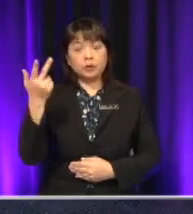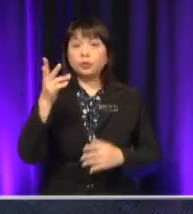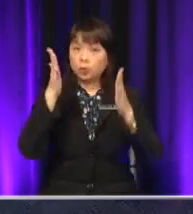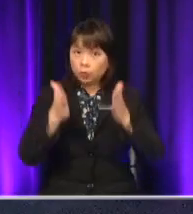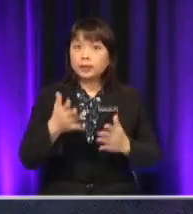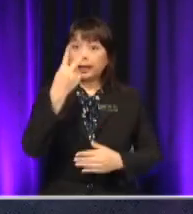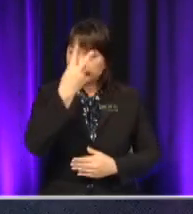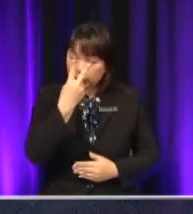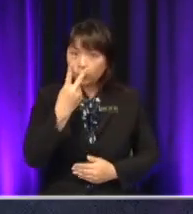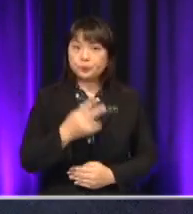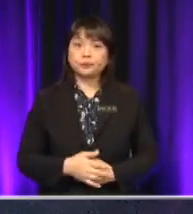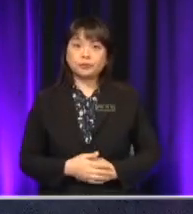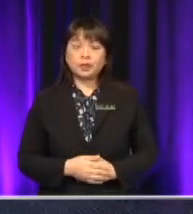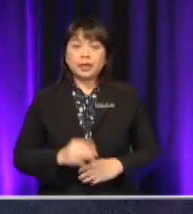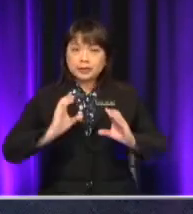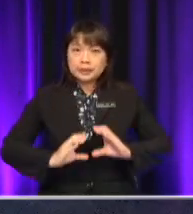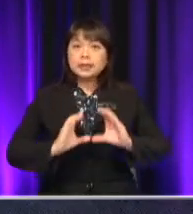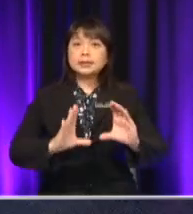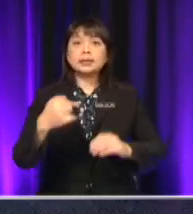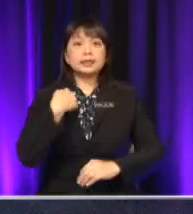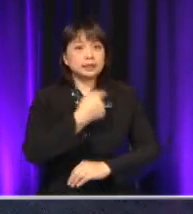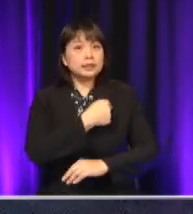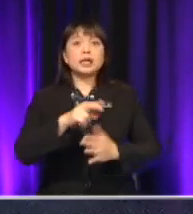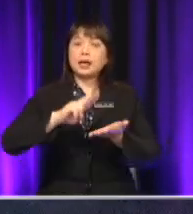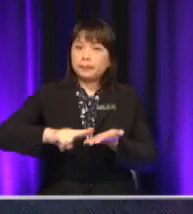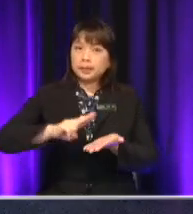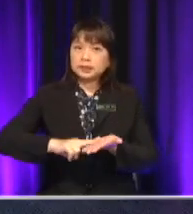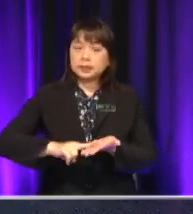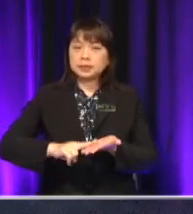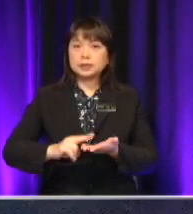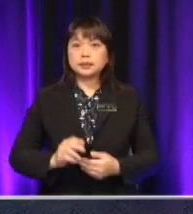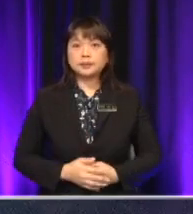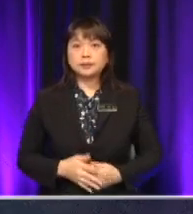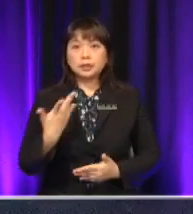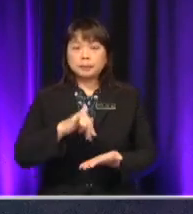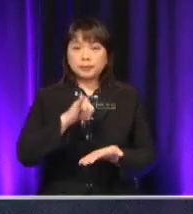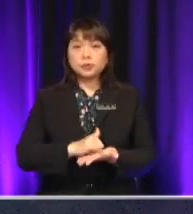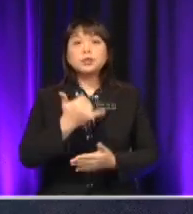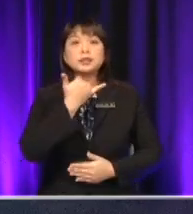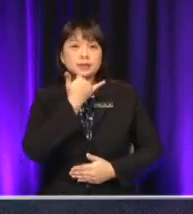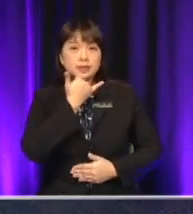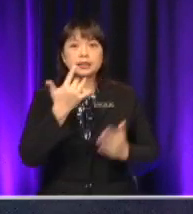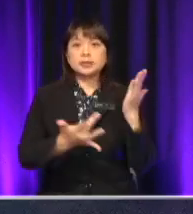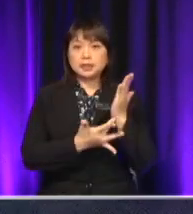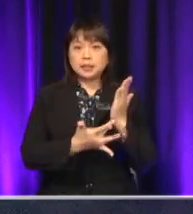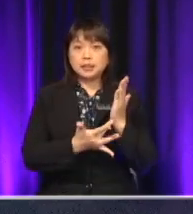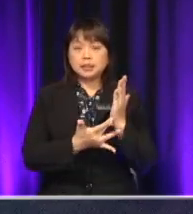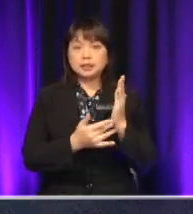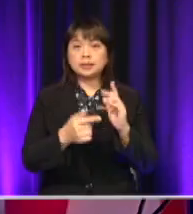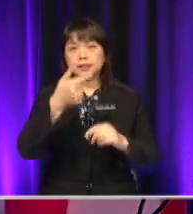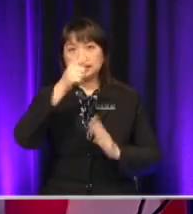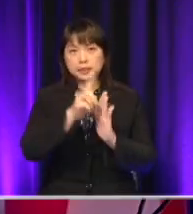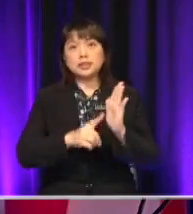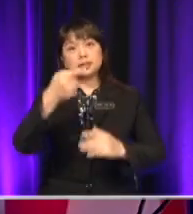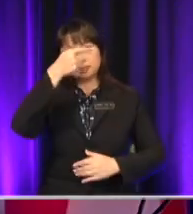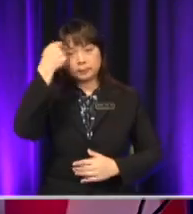lah. Pemerhati. Cara kita baca kan. Okey, kemudian salah teknik sebabkan oleh kita. Itu kita panggil